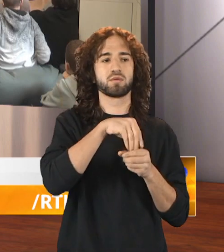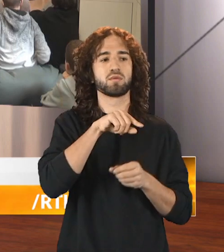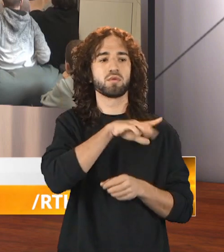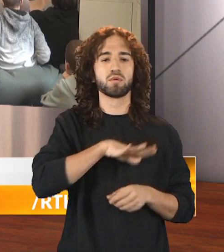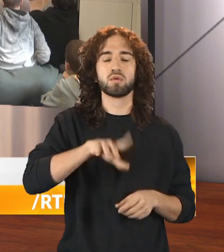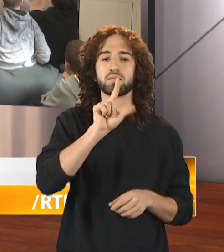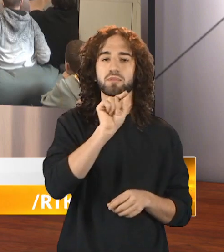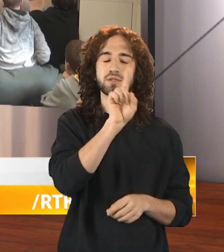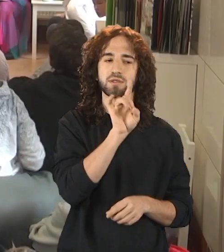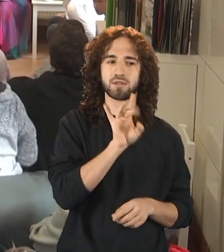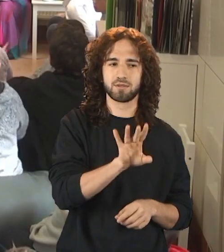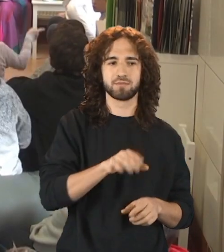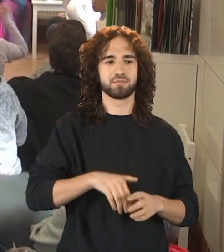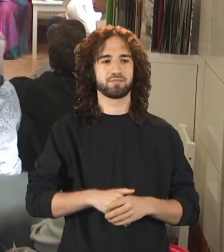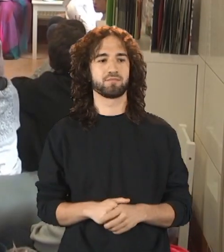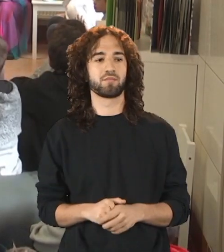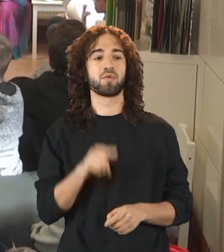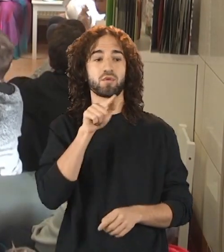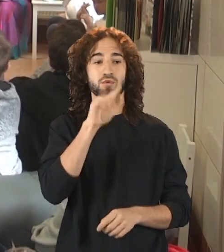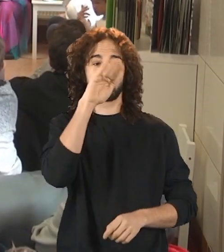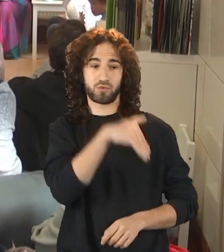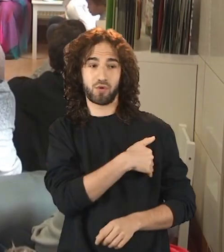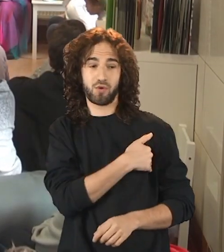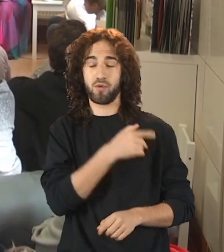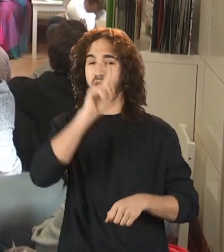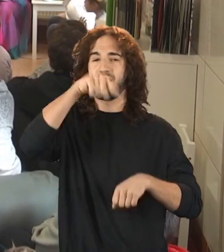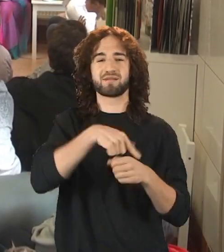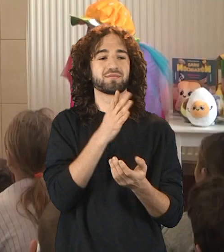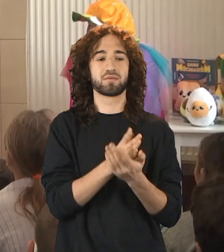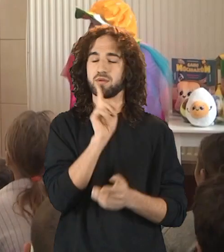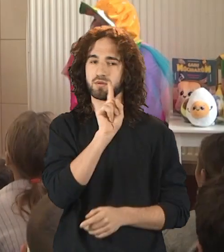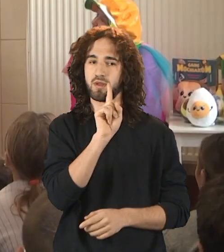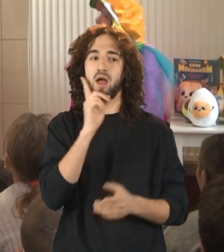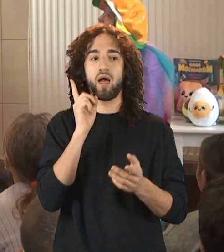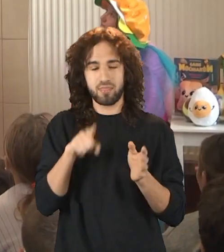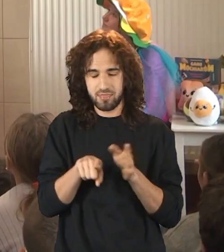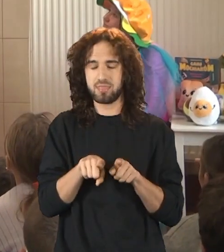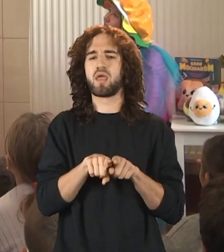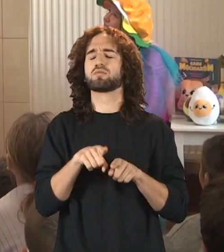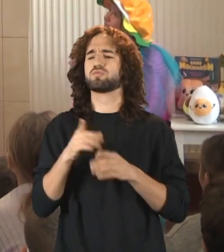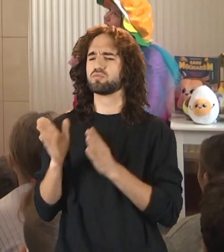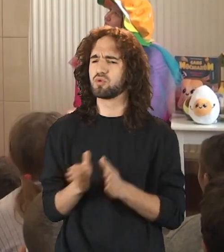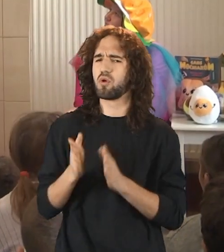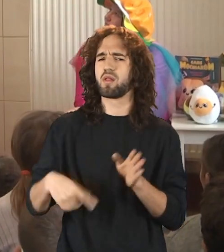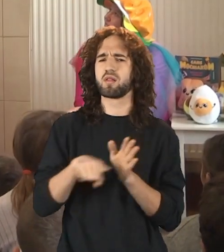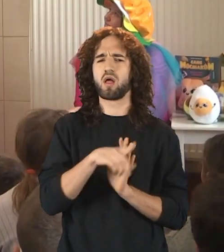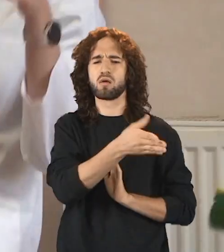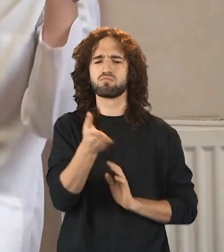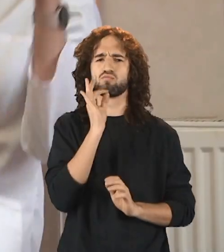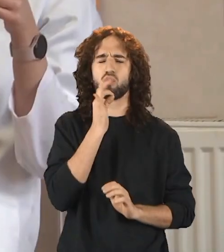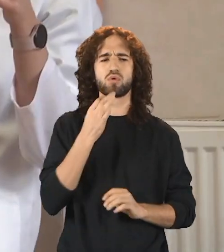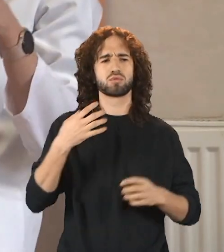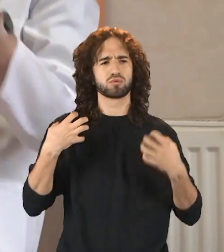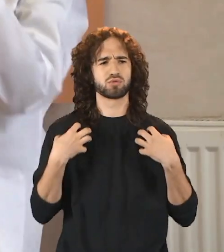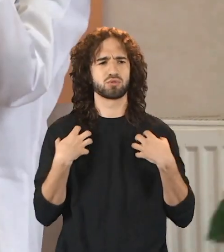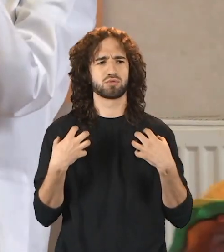Polskiego Związku Głuchych. Szkoła to nie tylko lekcje, ale też przygotowanie młodych ludzi do życia, a do tego szczególną uwagę przykłada